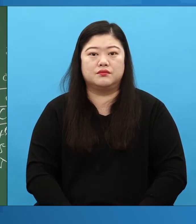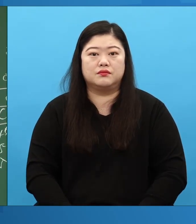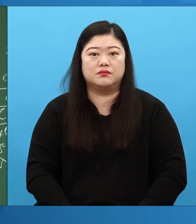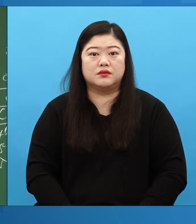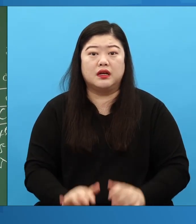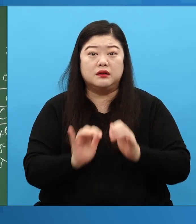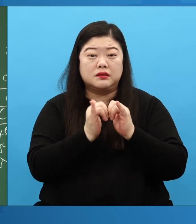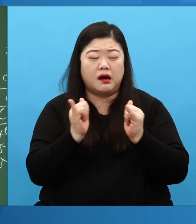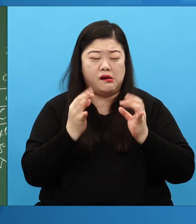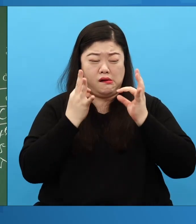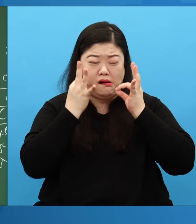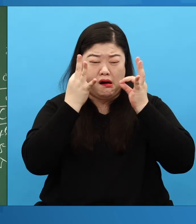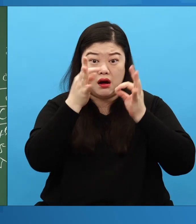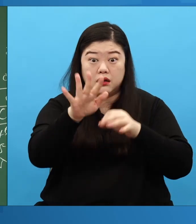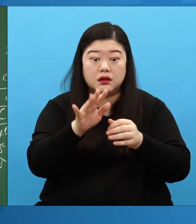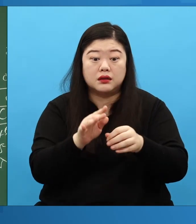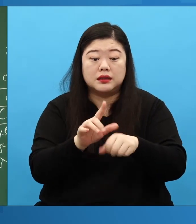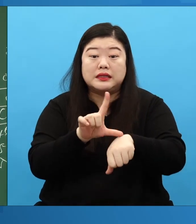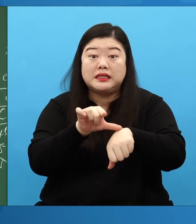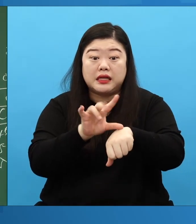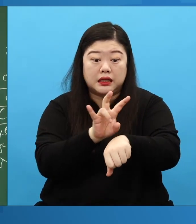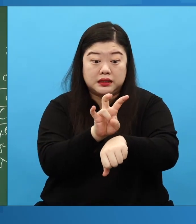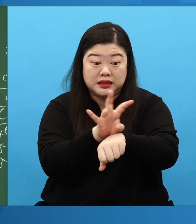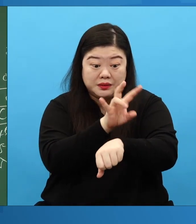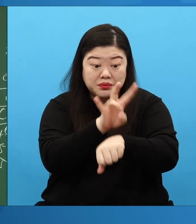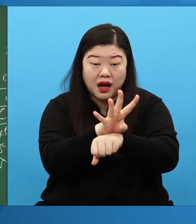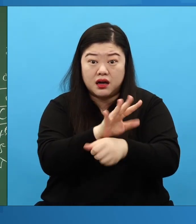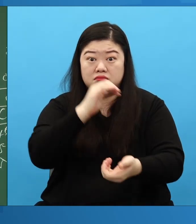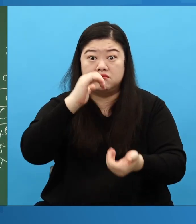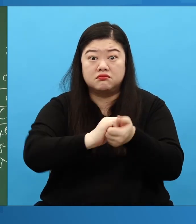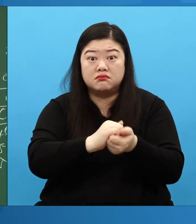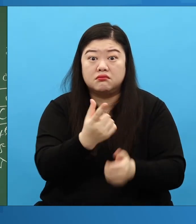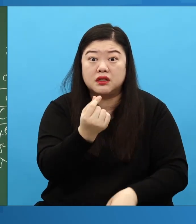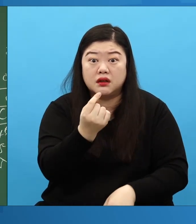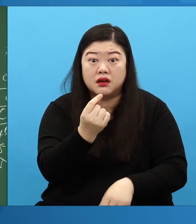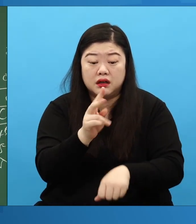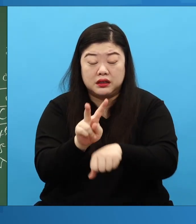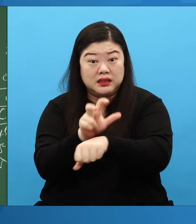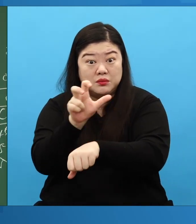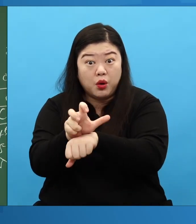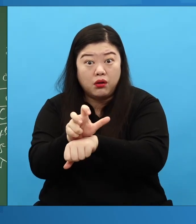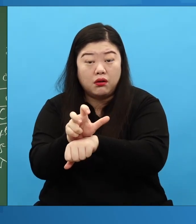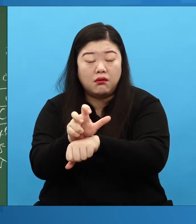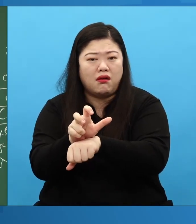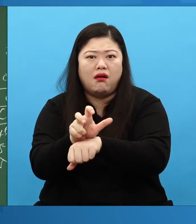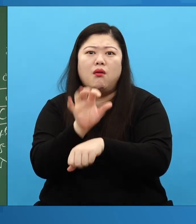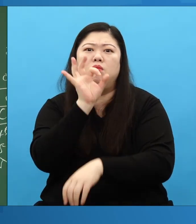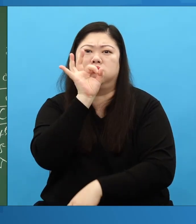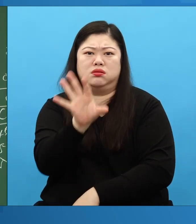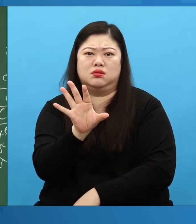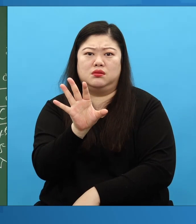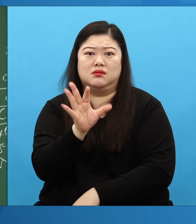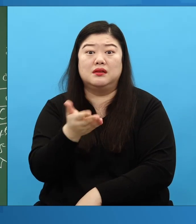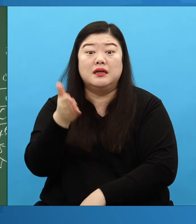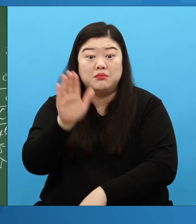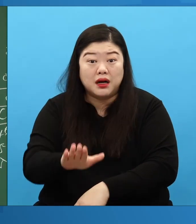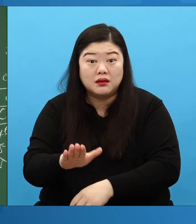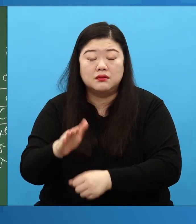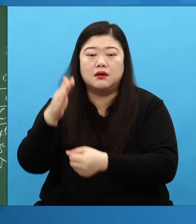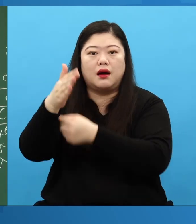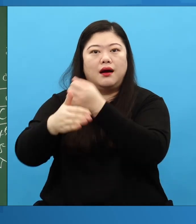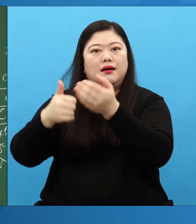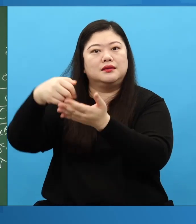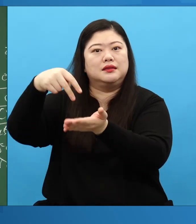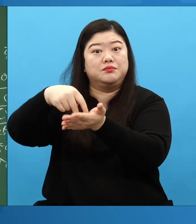And no matter how hard we live our lives, we can 그러나 only 이 live up to 25라는 거는 24. 쉽게 말하면 본론입니다. But 25 hours is going into the main. 지금까지 여러분